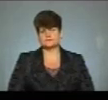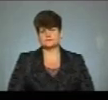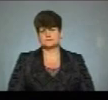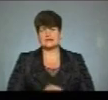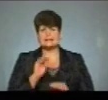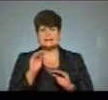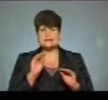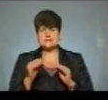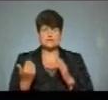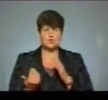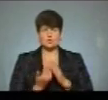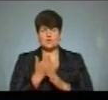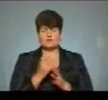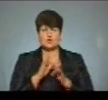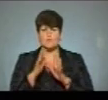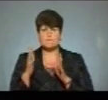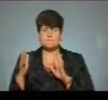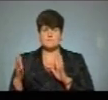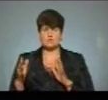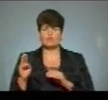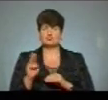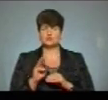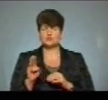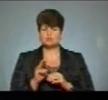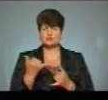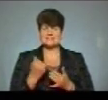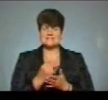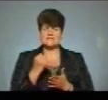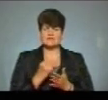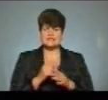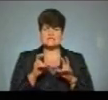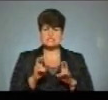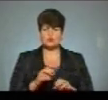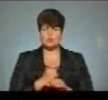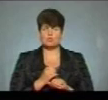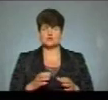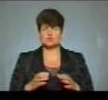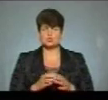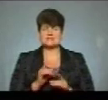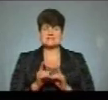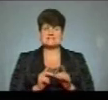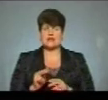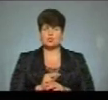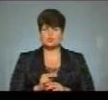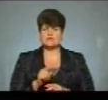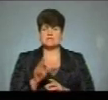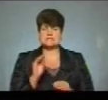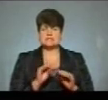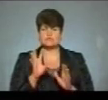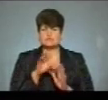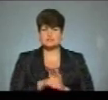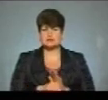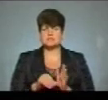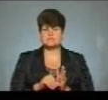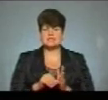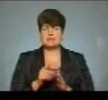Дизайн оновленого парку «Соснина» у Шумську сьогодні затвердили на засіданні робочої групи з реконструкції. До її складу увійшли представники